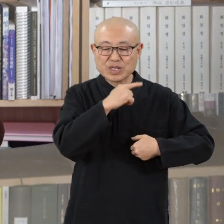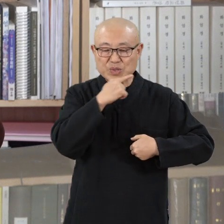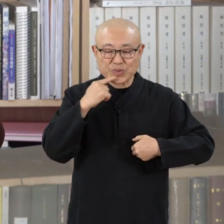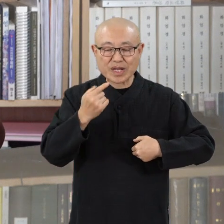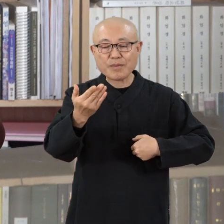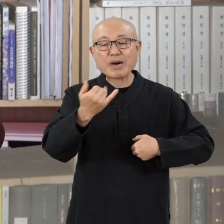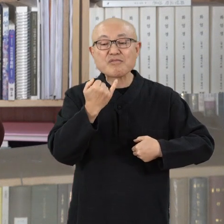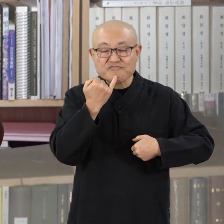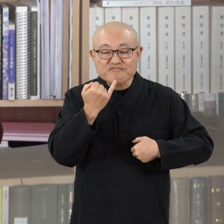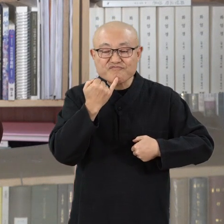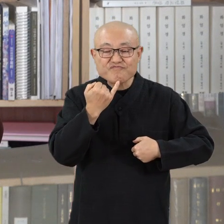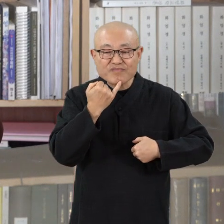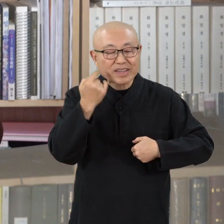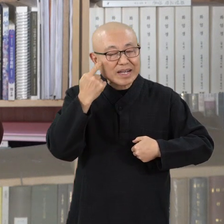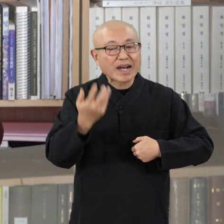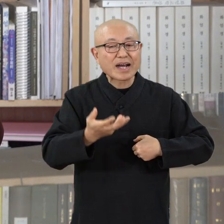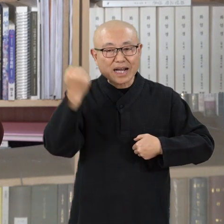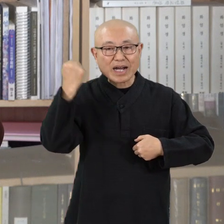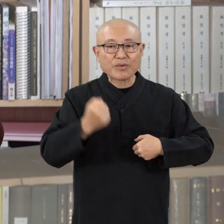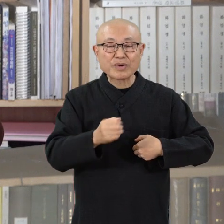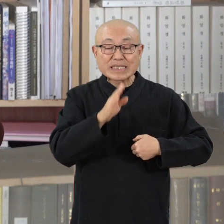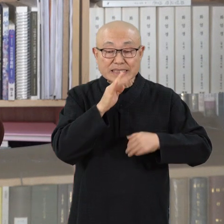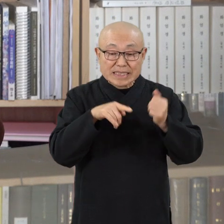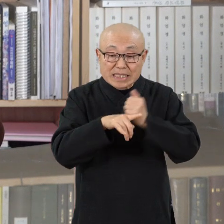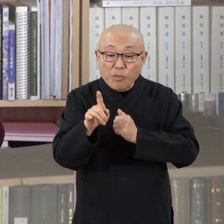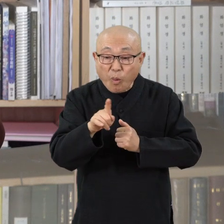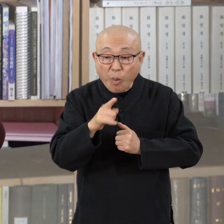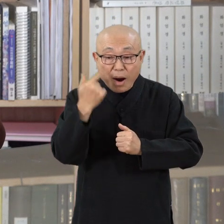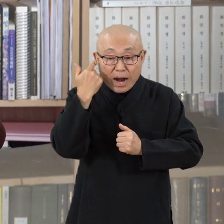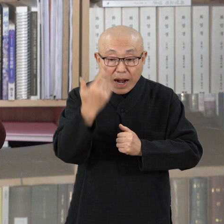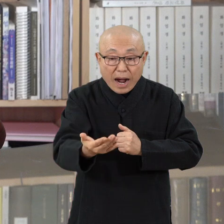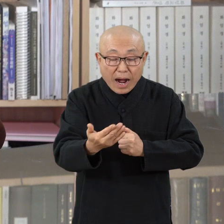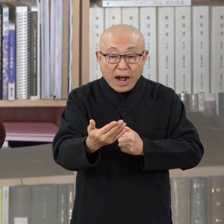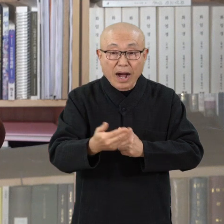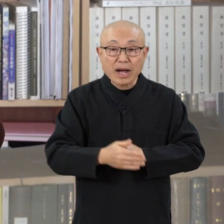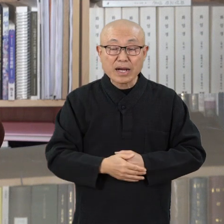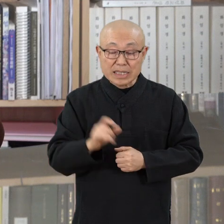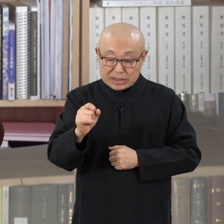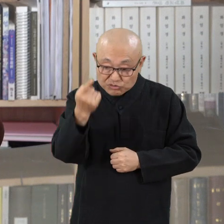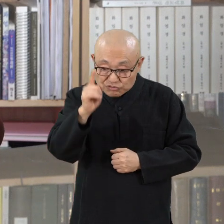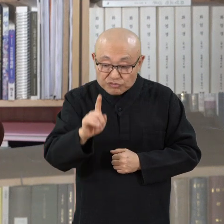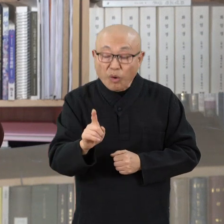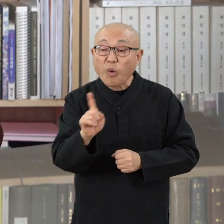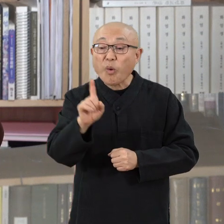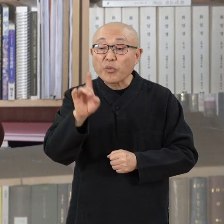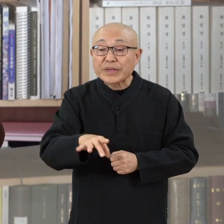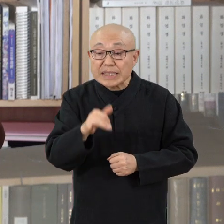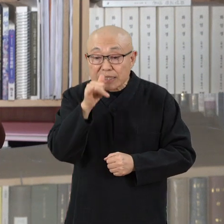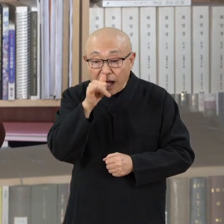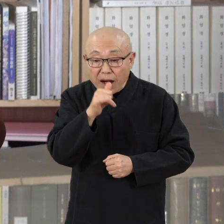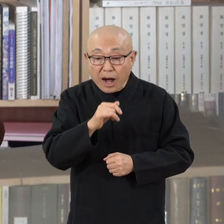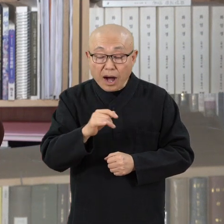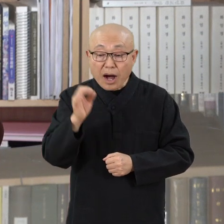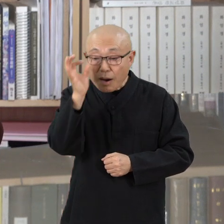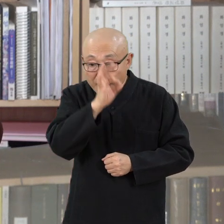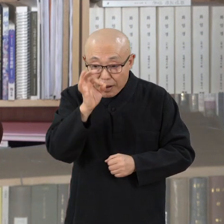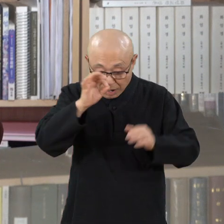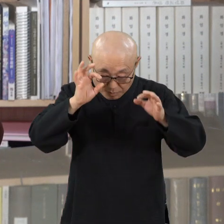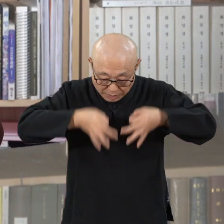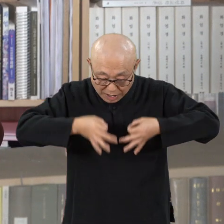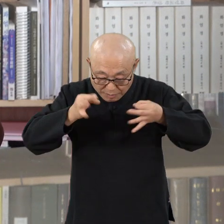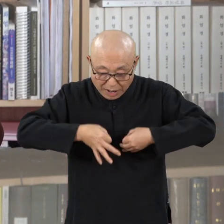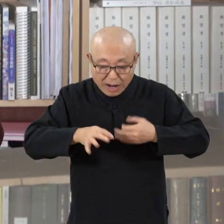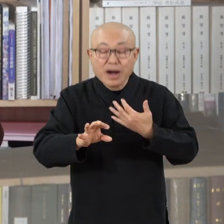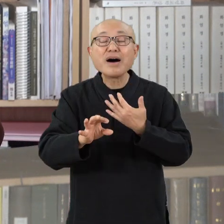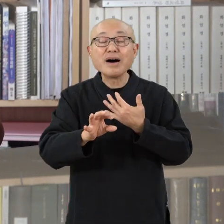손해보고 나부터 좀 어떤 것이 진리인가, 그리고 그 원인이 어디 있는가 실천해보자, 이러시면 이제